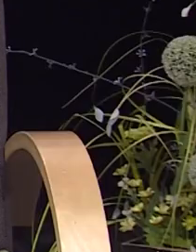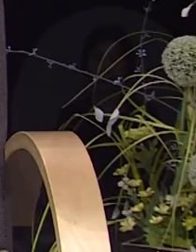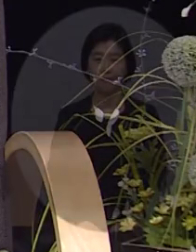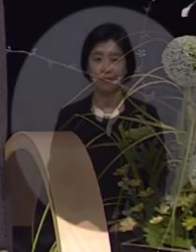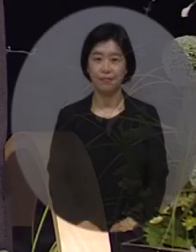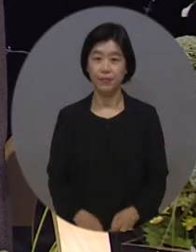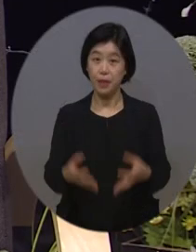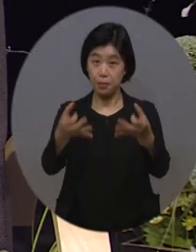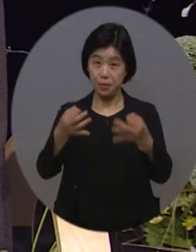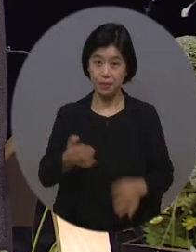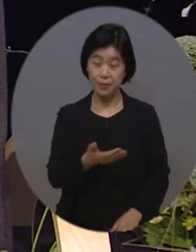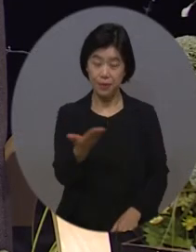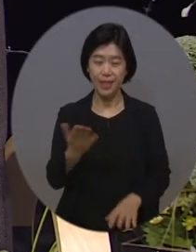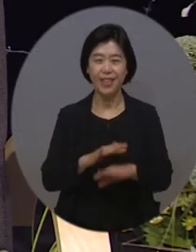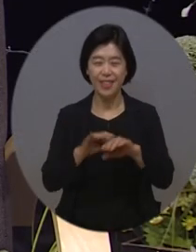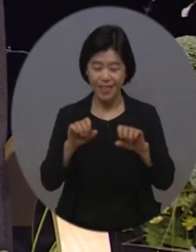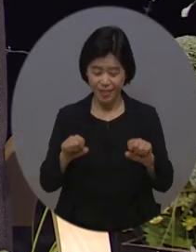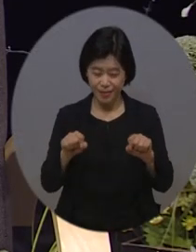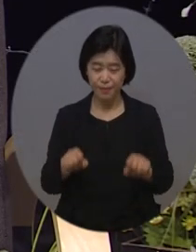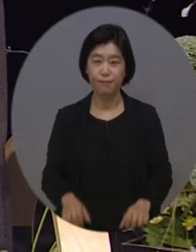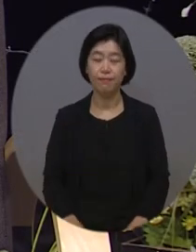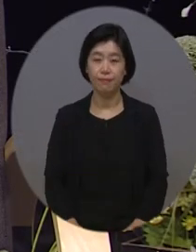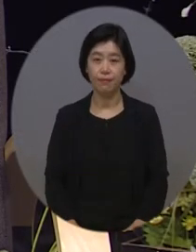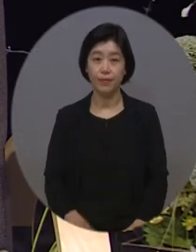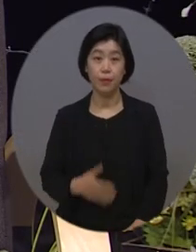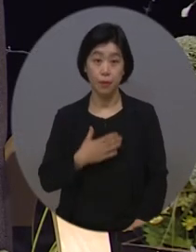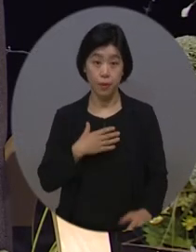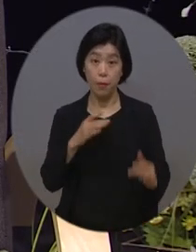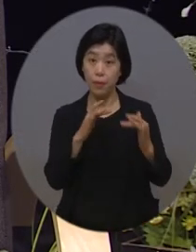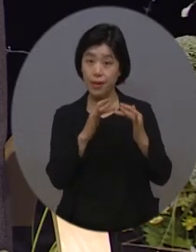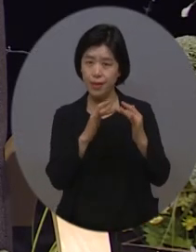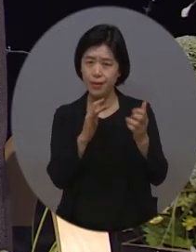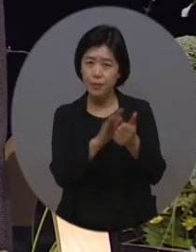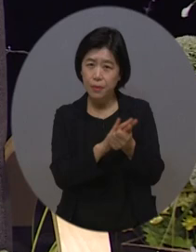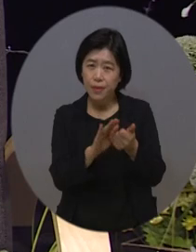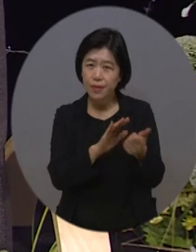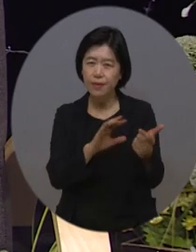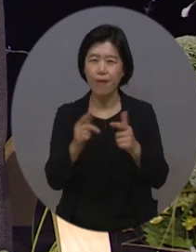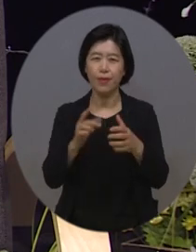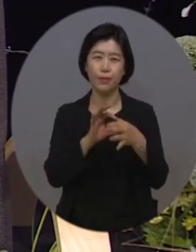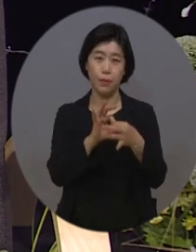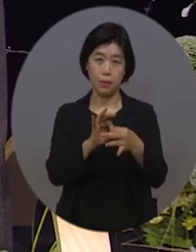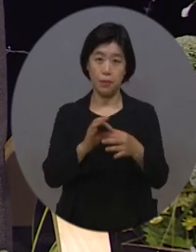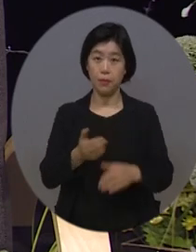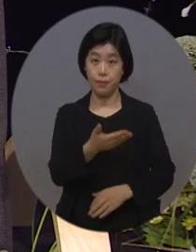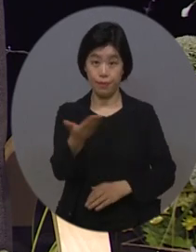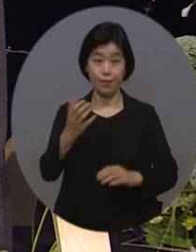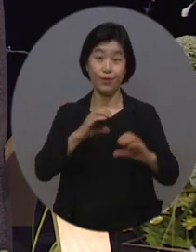시청자 여러분 안녕하셨습니까? 저는 온라인 서비스를 통해 여러분과 소통하기도 합니다.